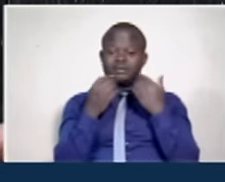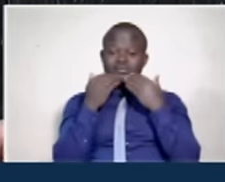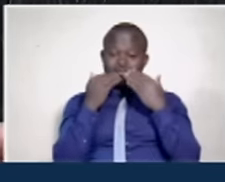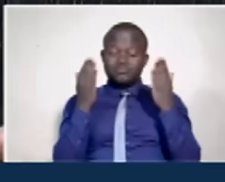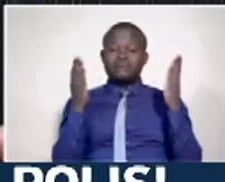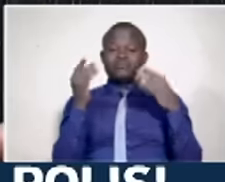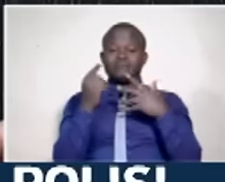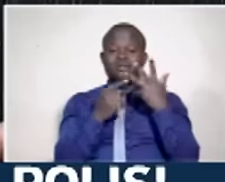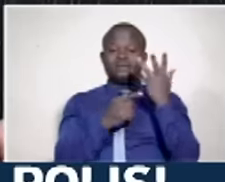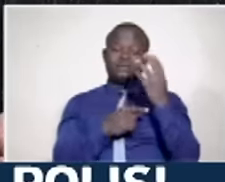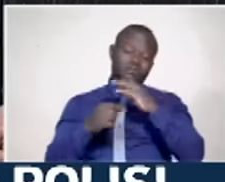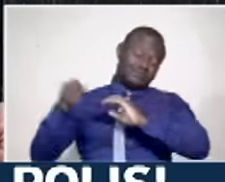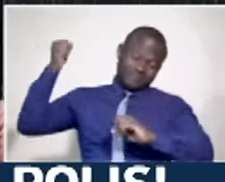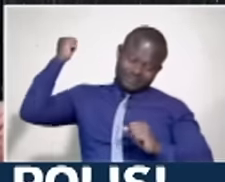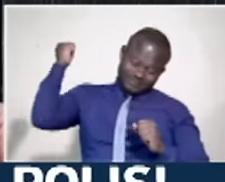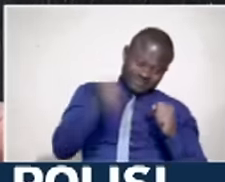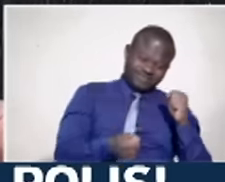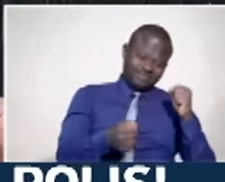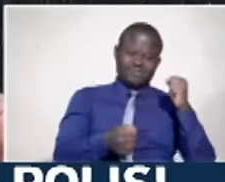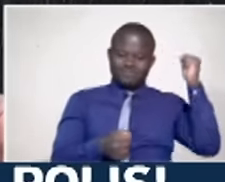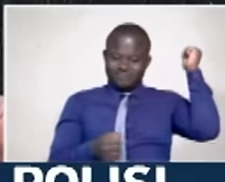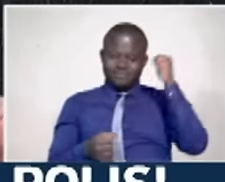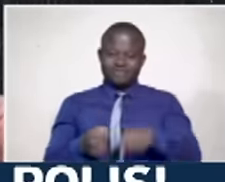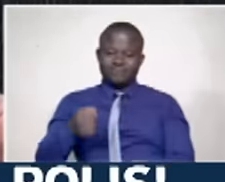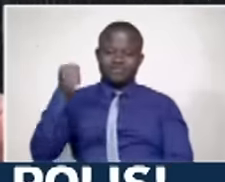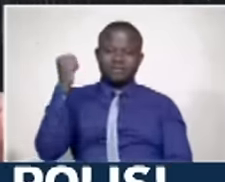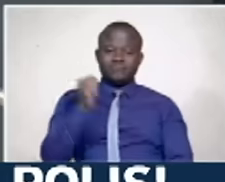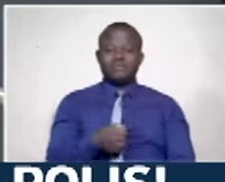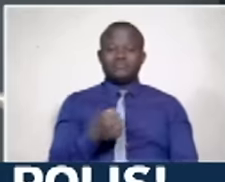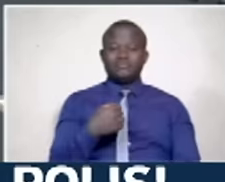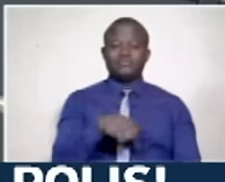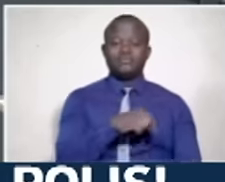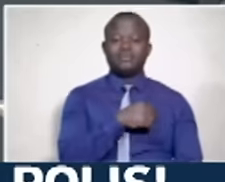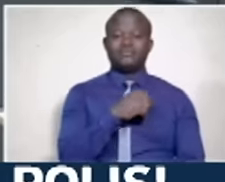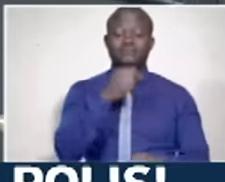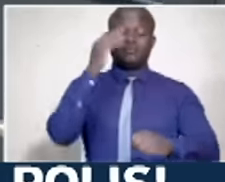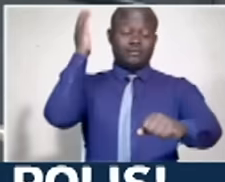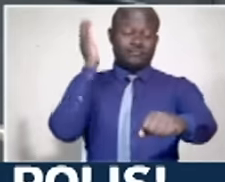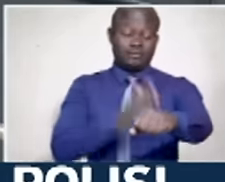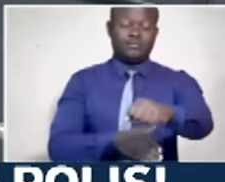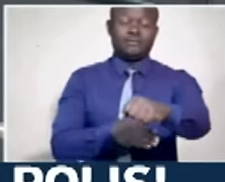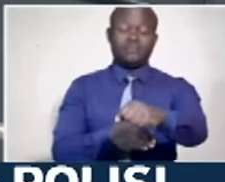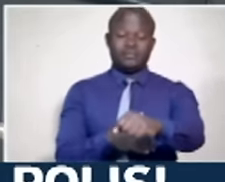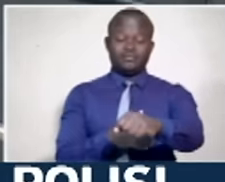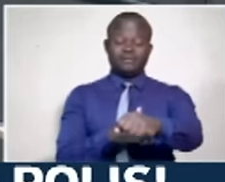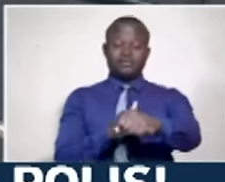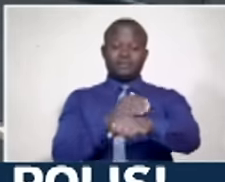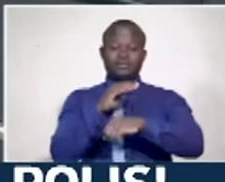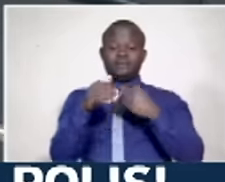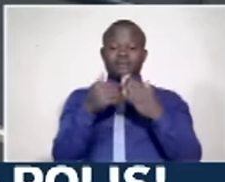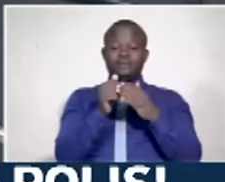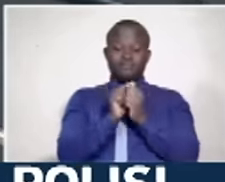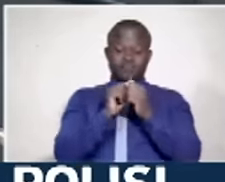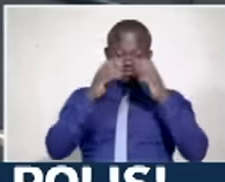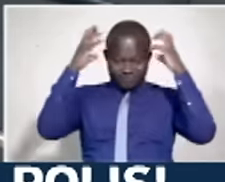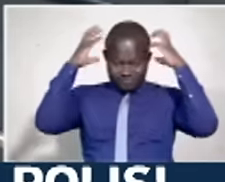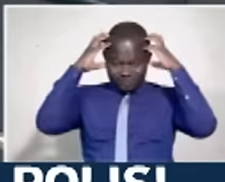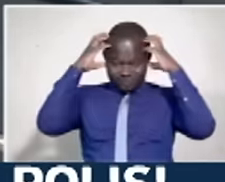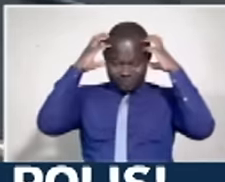kintu tuvuganye gusaba dutanyaguza nibyo nabashije ubuntu. Yanemye amaboko yose na hano mu